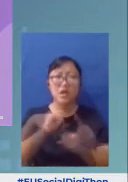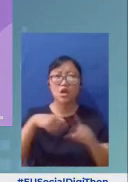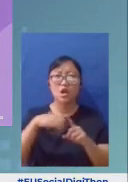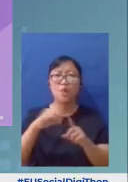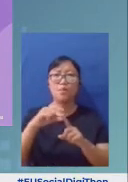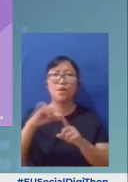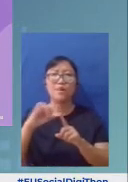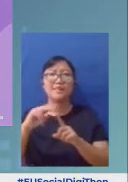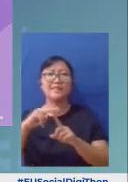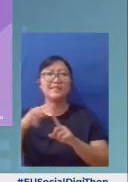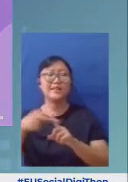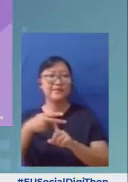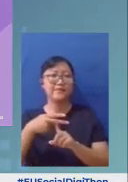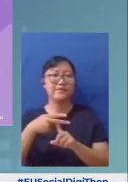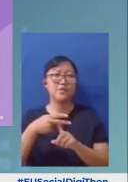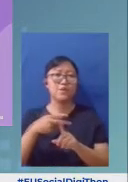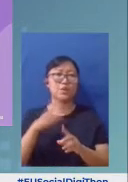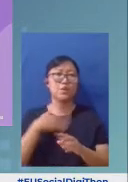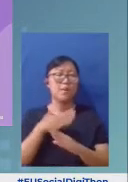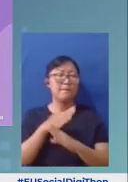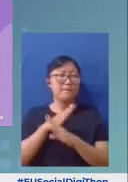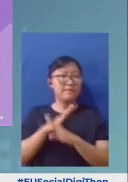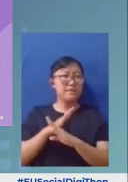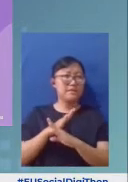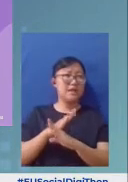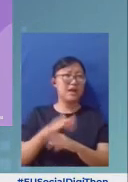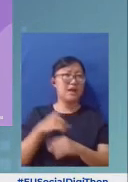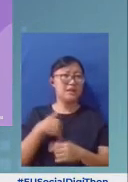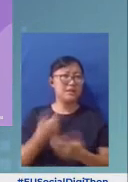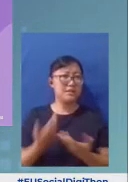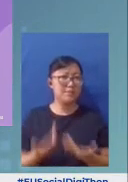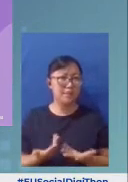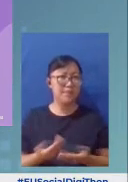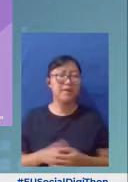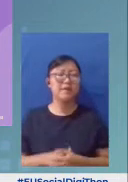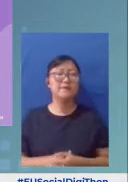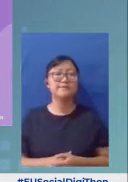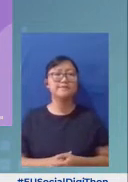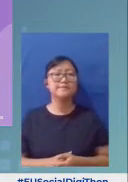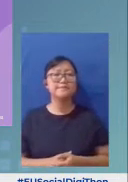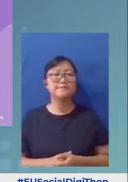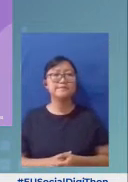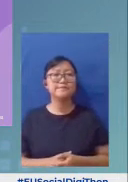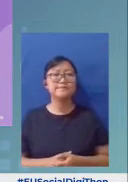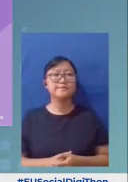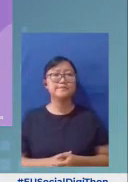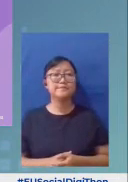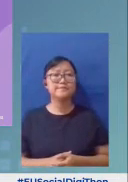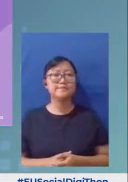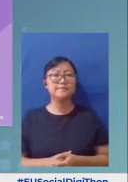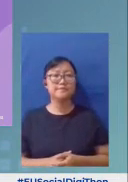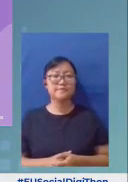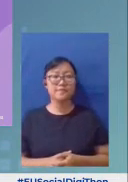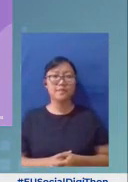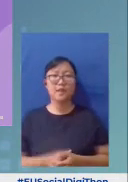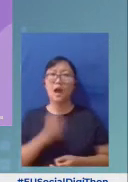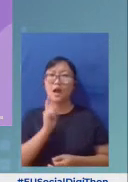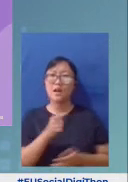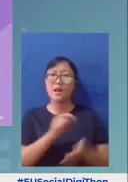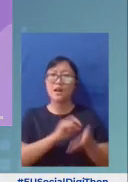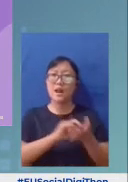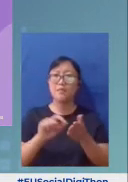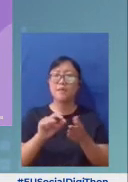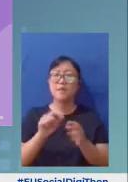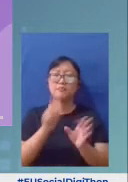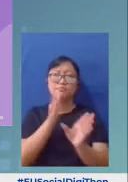pencegahan. Maka ini nih sebetulnya yang dilakukan. Misalnya yang disebut sebagai psikoedukasi. Psikoedukasi